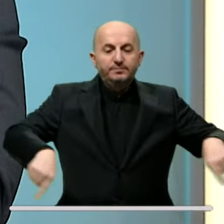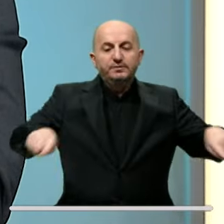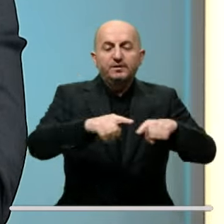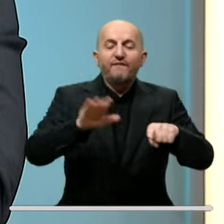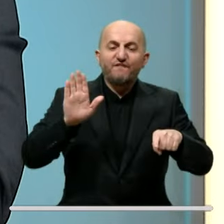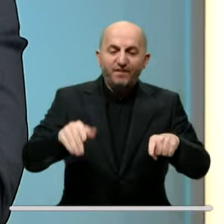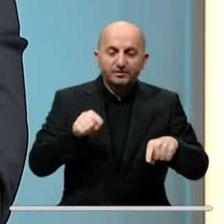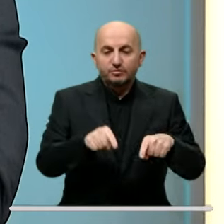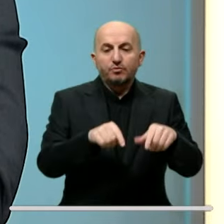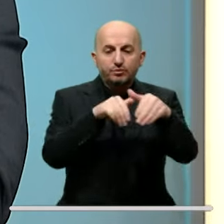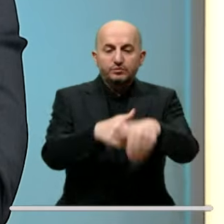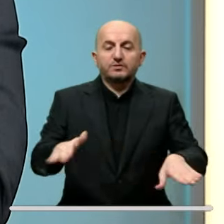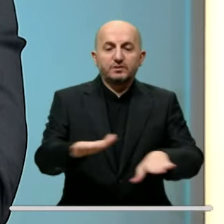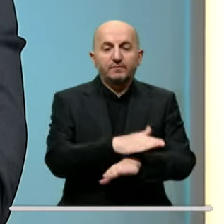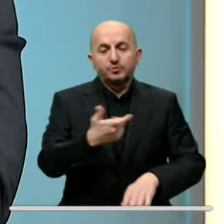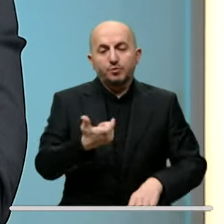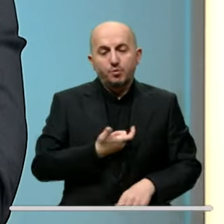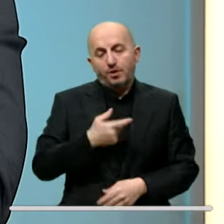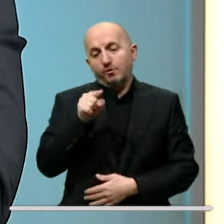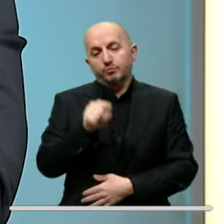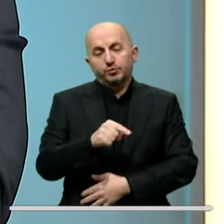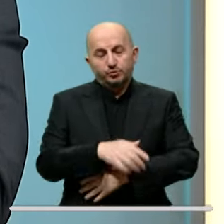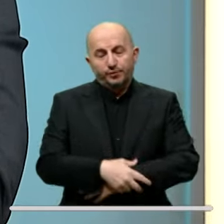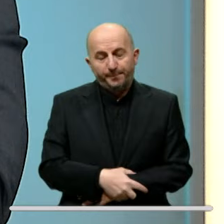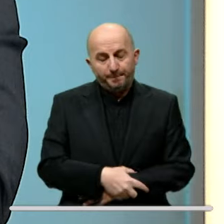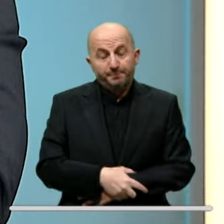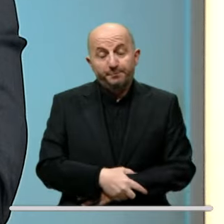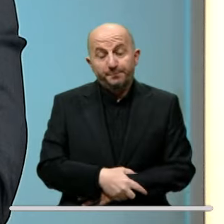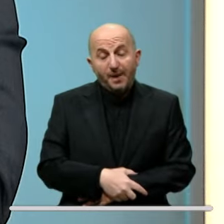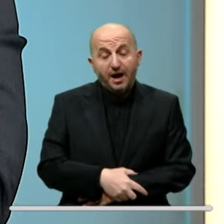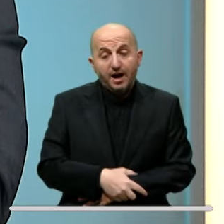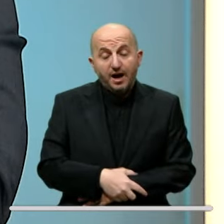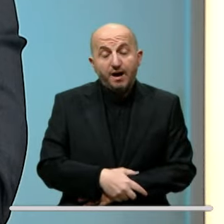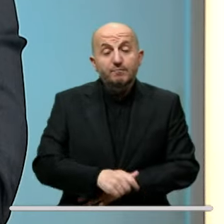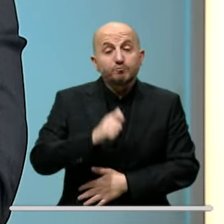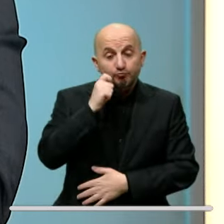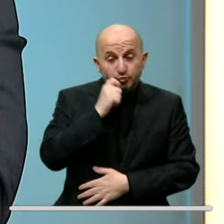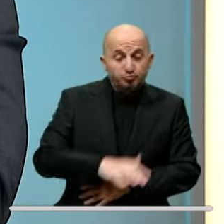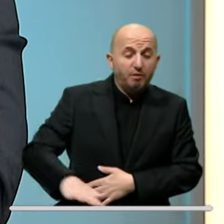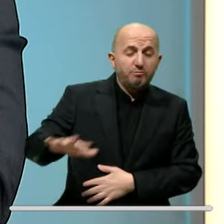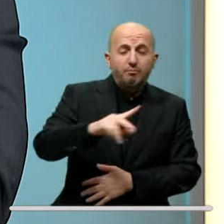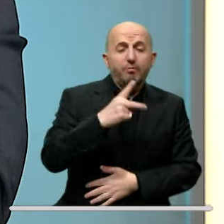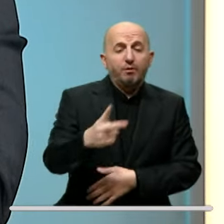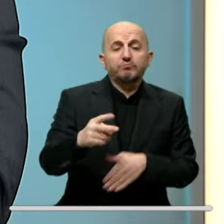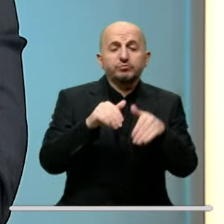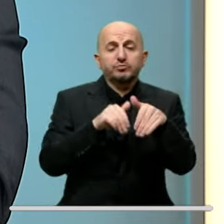defnedilmesi esas olan budur. Lakin Müslümanlara ait bir